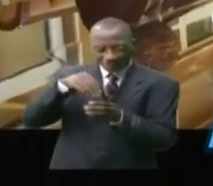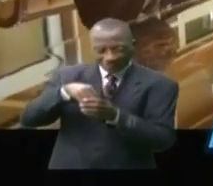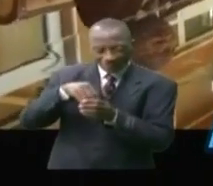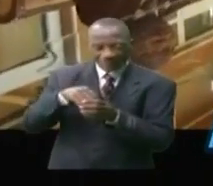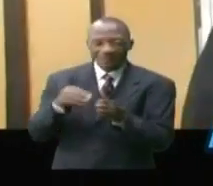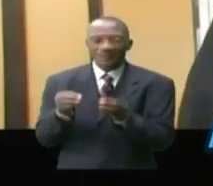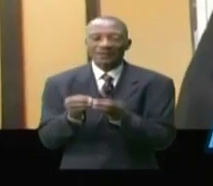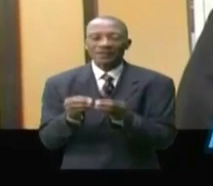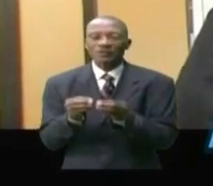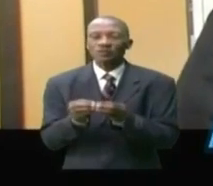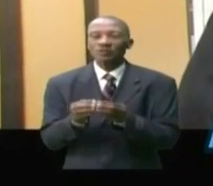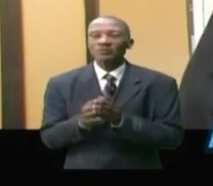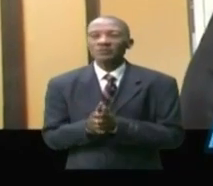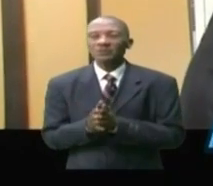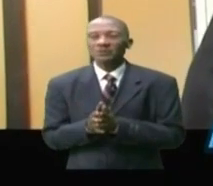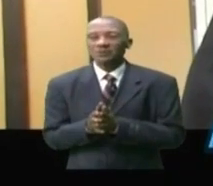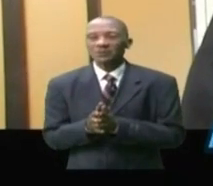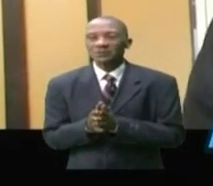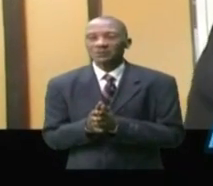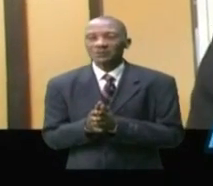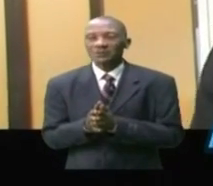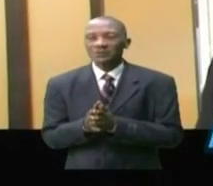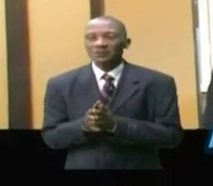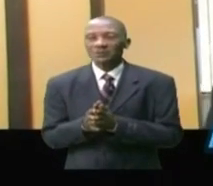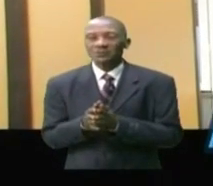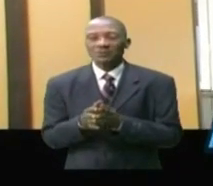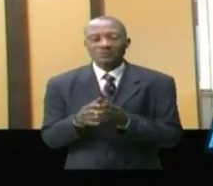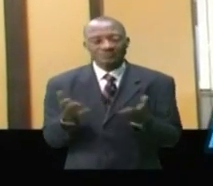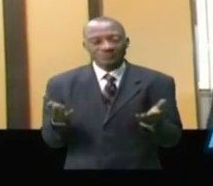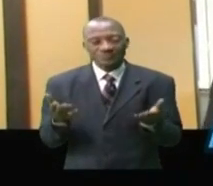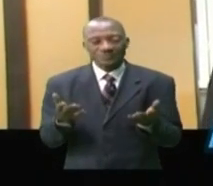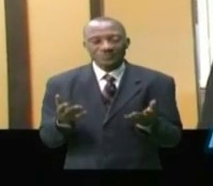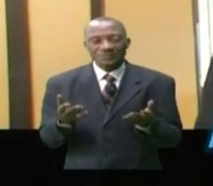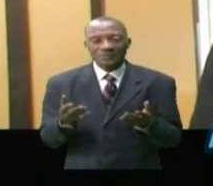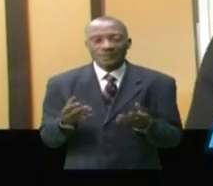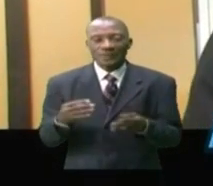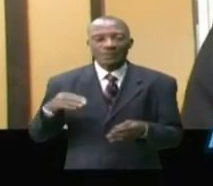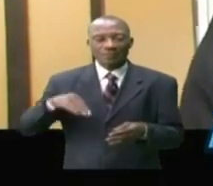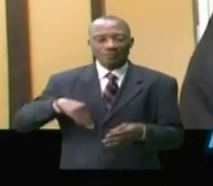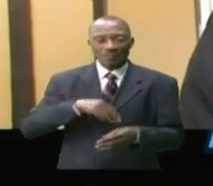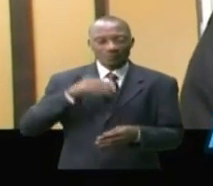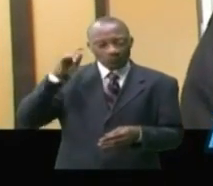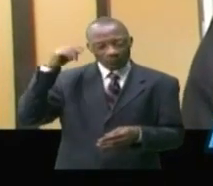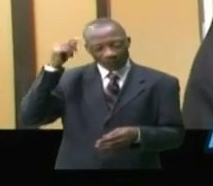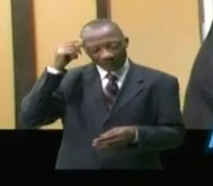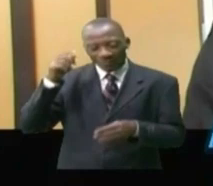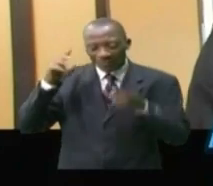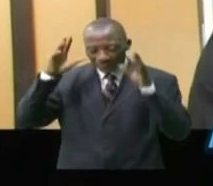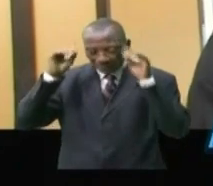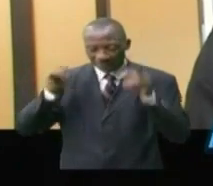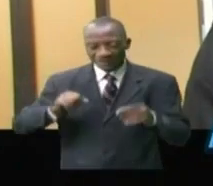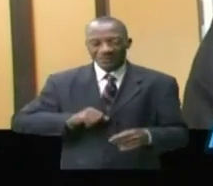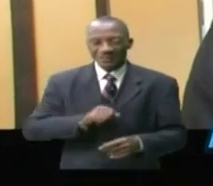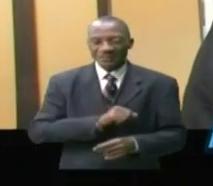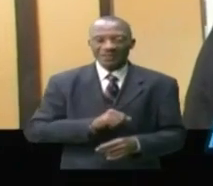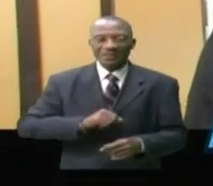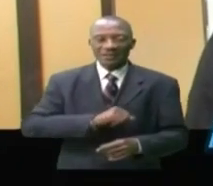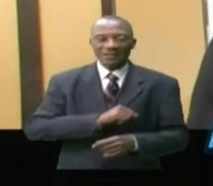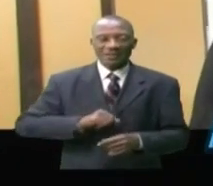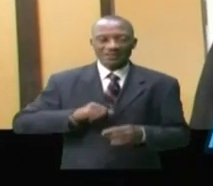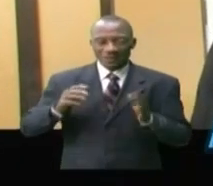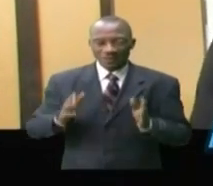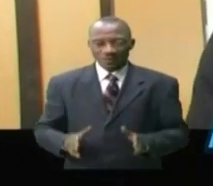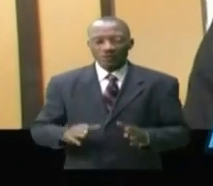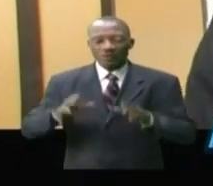termes d'évaluation par cette table ronde qui avait été ouverte par lui, le lundi 14 août, ce qui s'est achevé